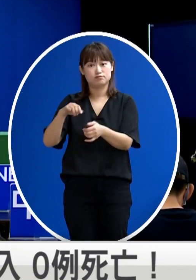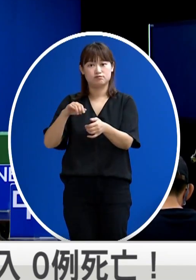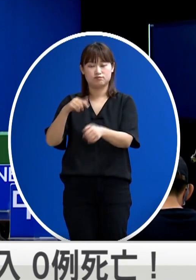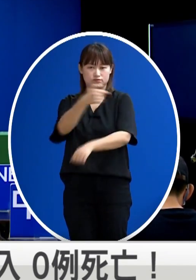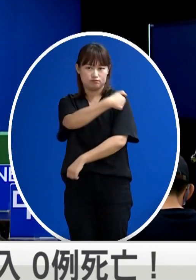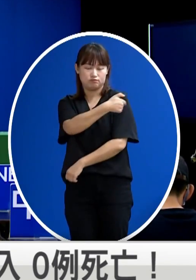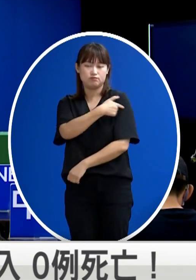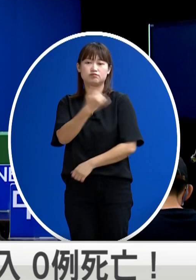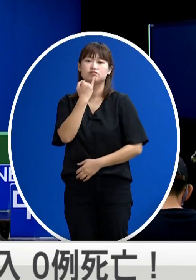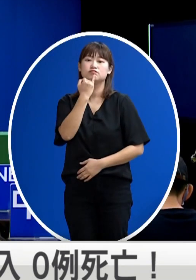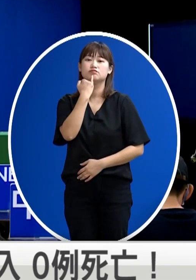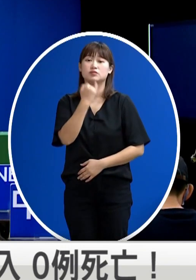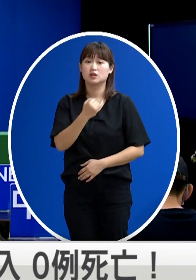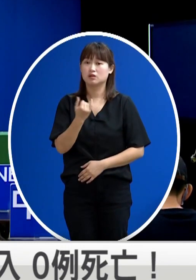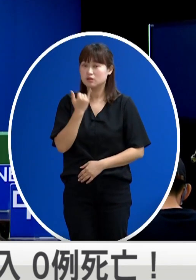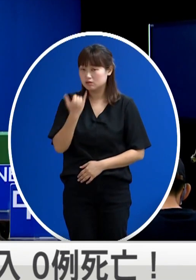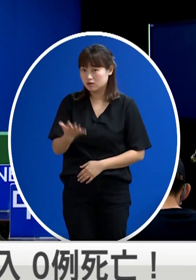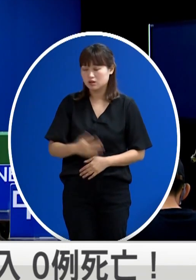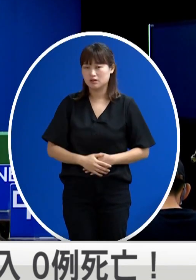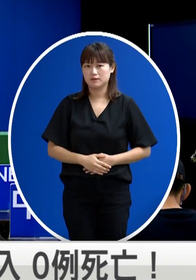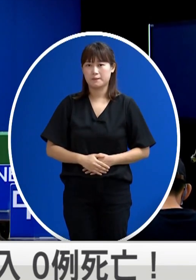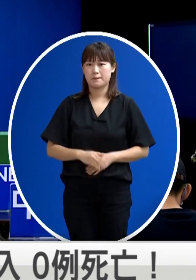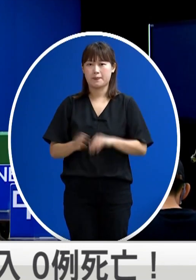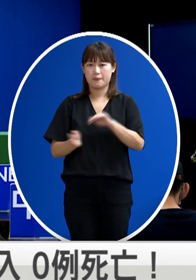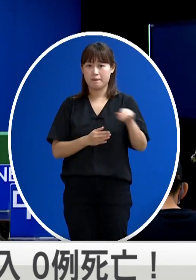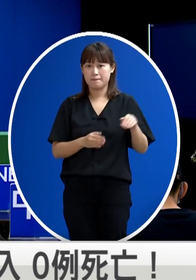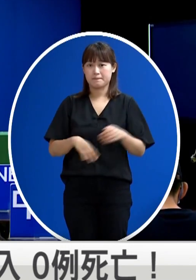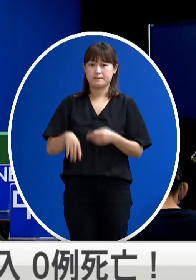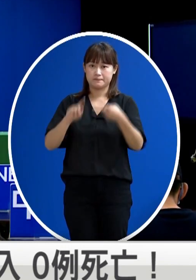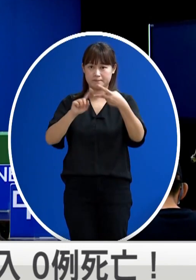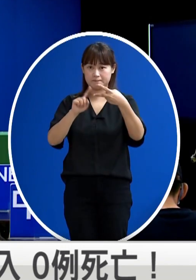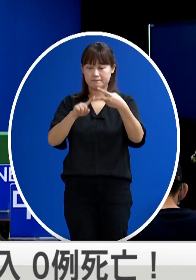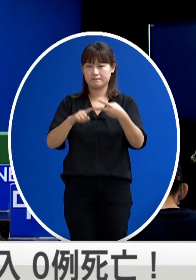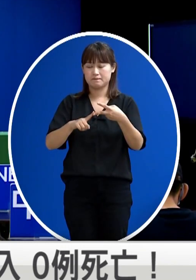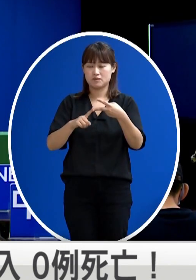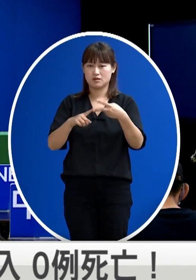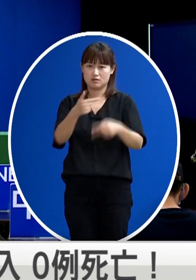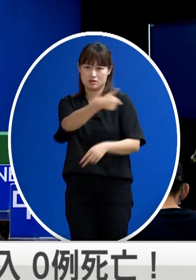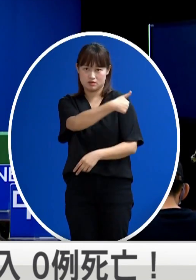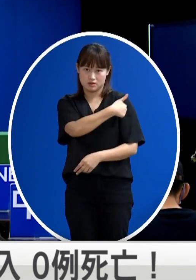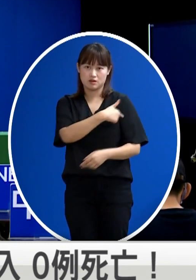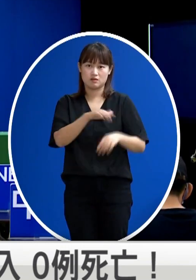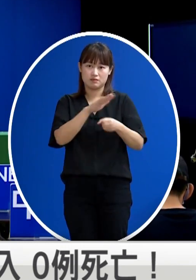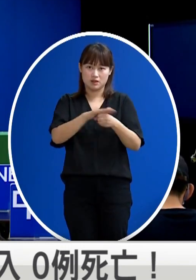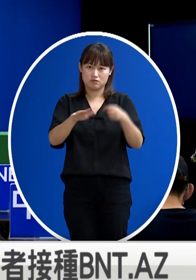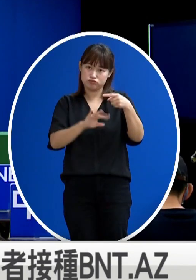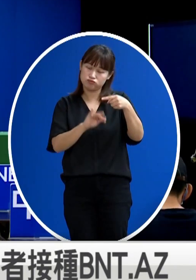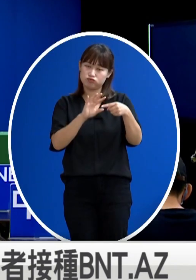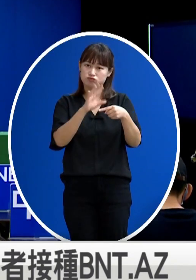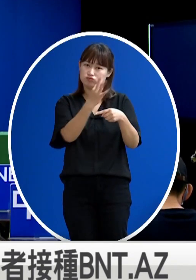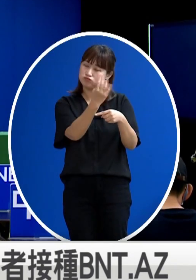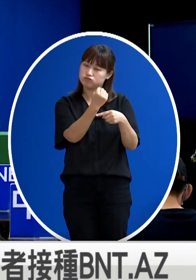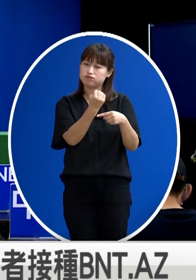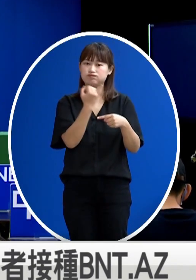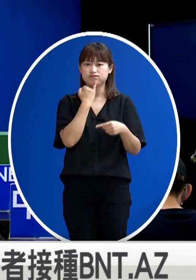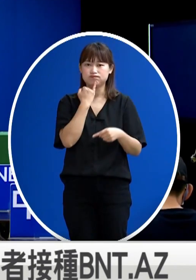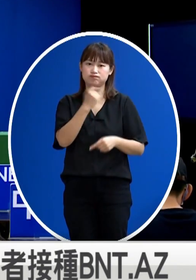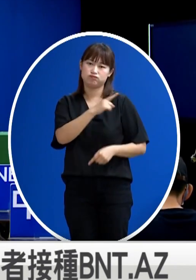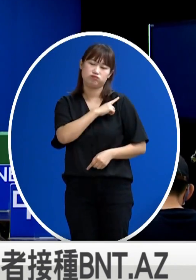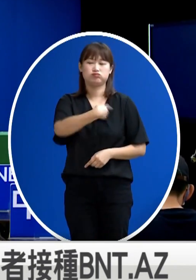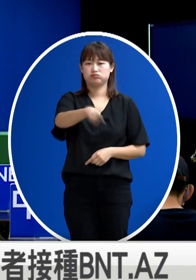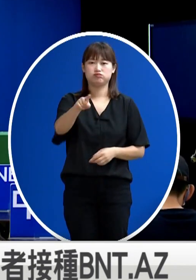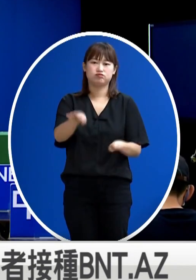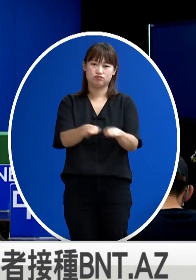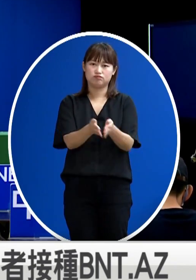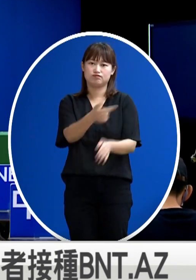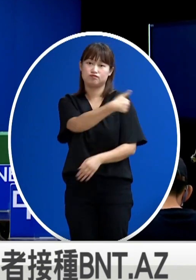高施打率。那我们怎么看？还是说我们第二剂是达到几成之后才会考虑这样做呢？然后另外一个问题想请教的是说，因为